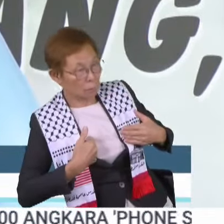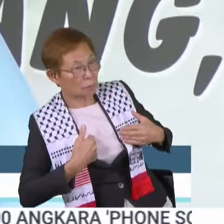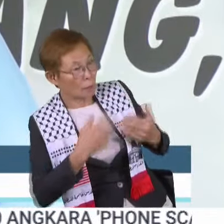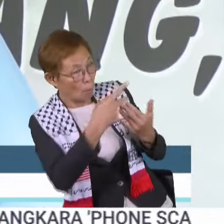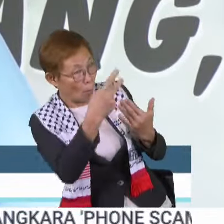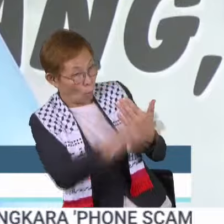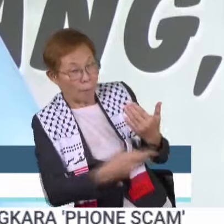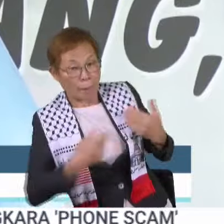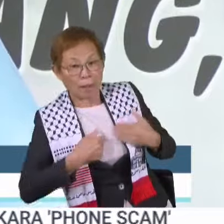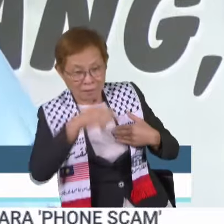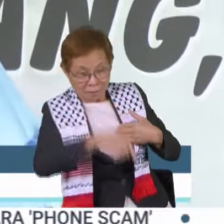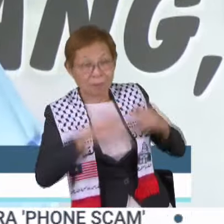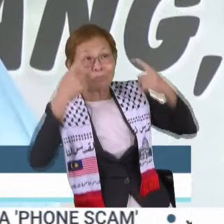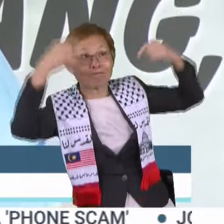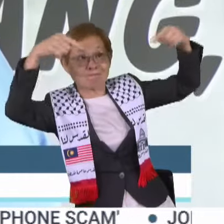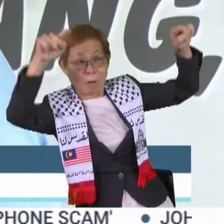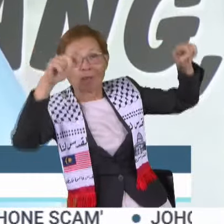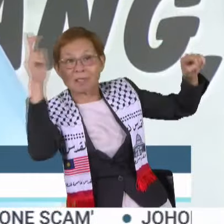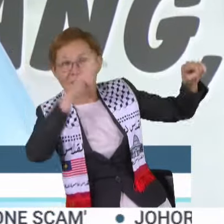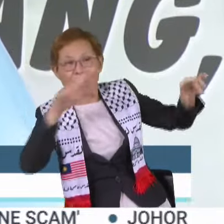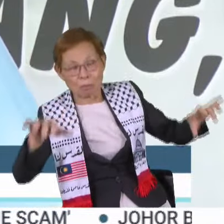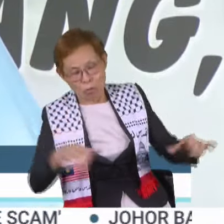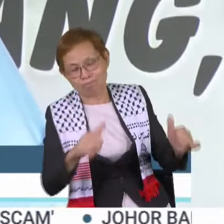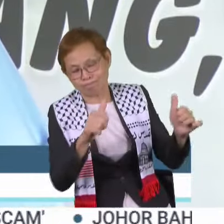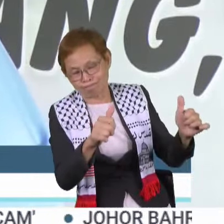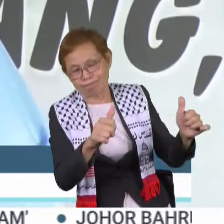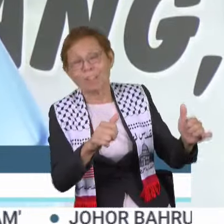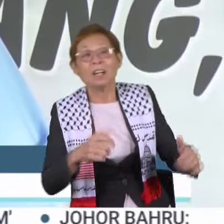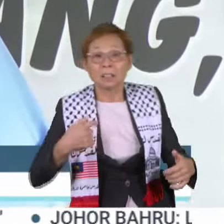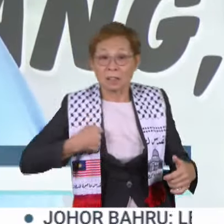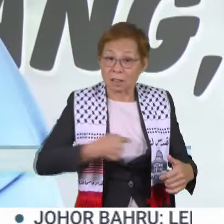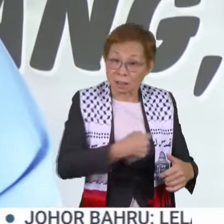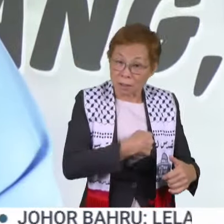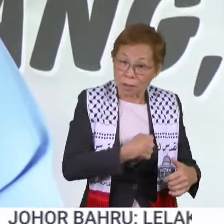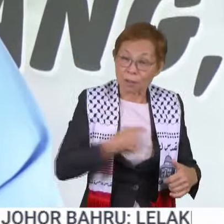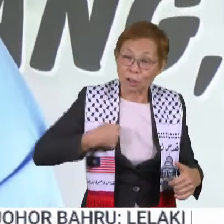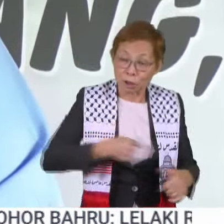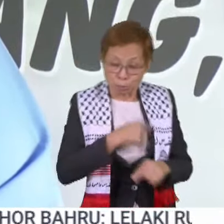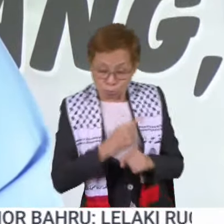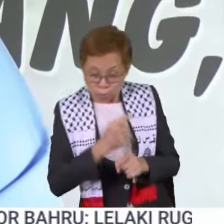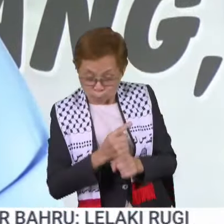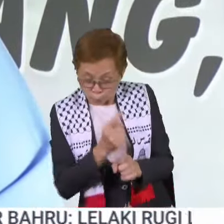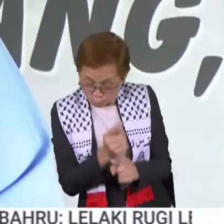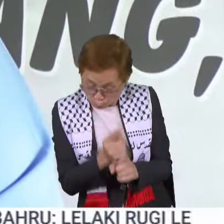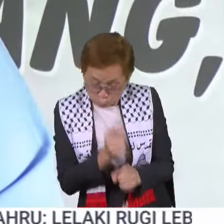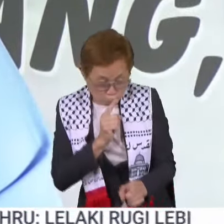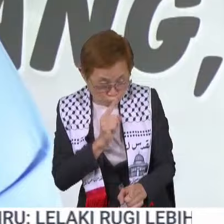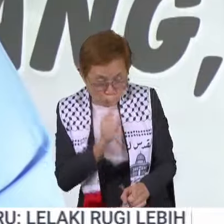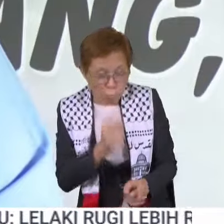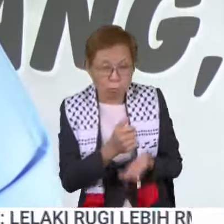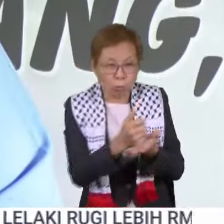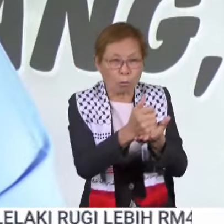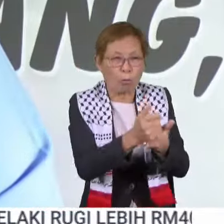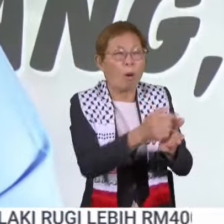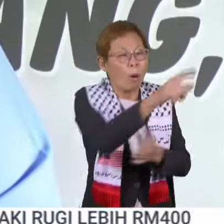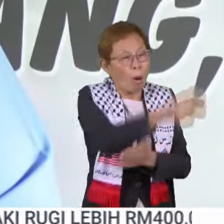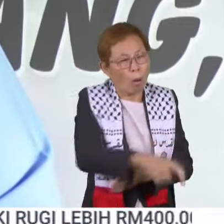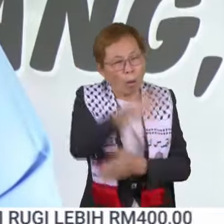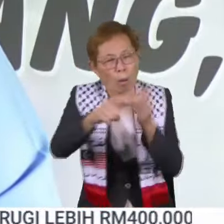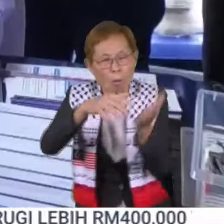inilah antara kejayaanjayaan kerajaanah di mana kita betul-betul menolong mereka yang